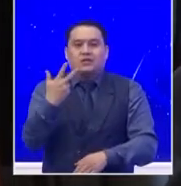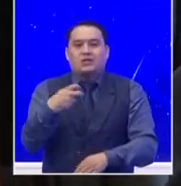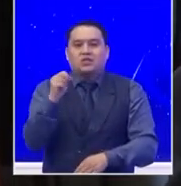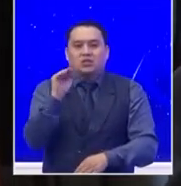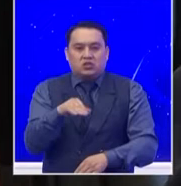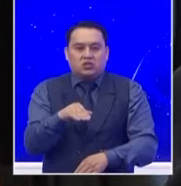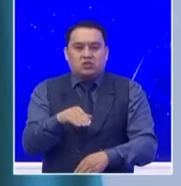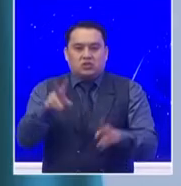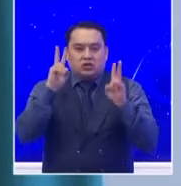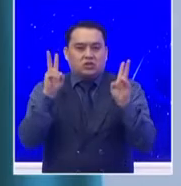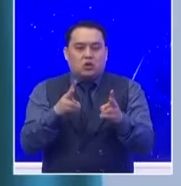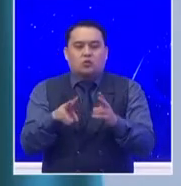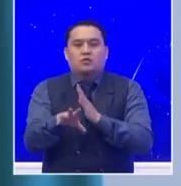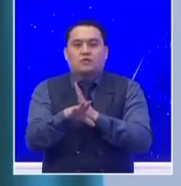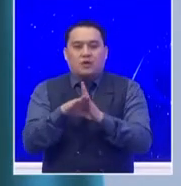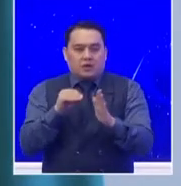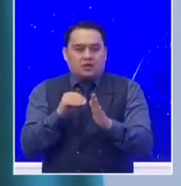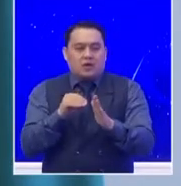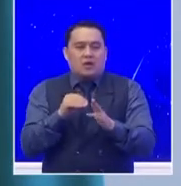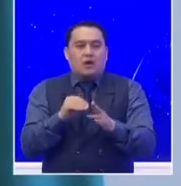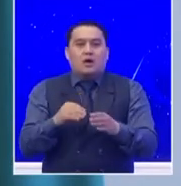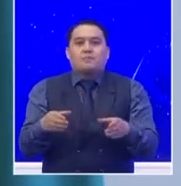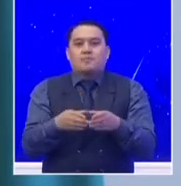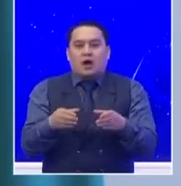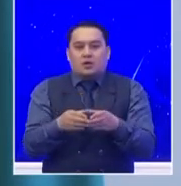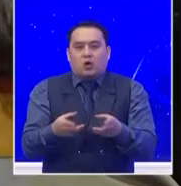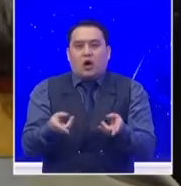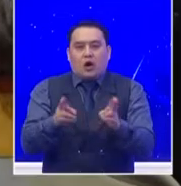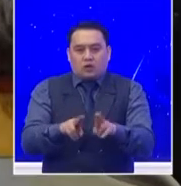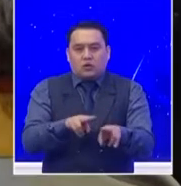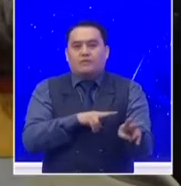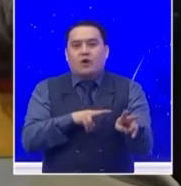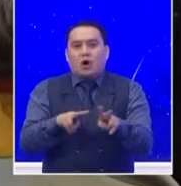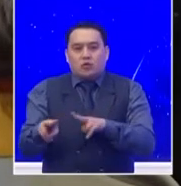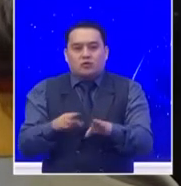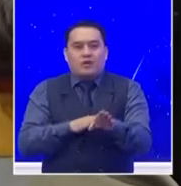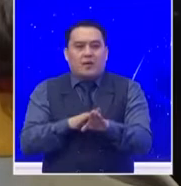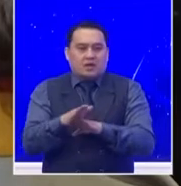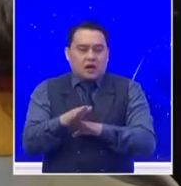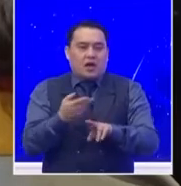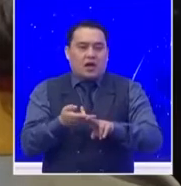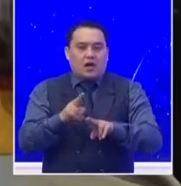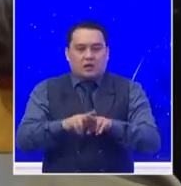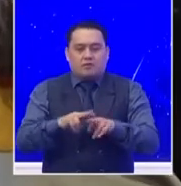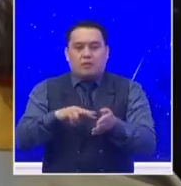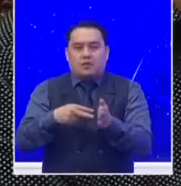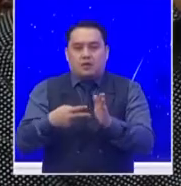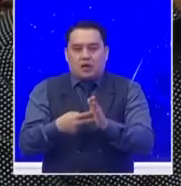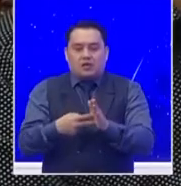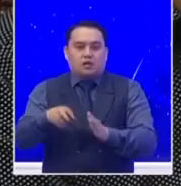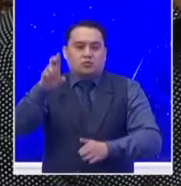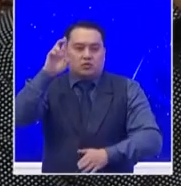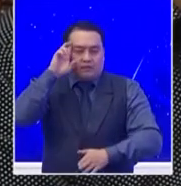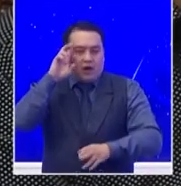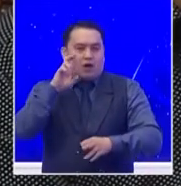тысяч все еще не определились со своим статусом. Партийцы и далее оставляют за собой контроль за ходом реализации этого шага плана нации.